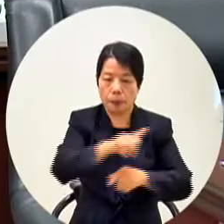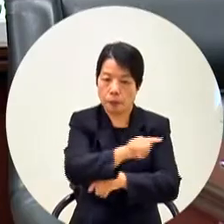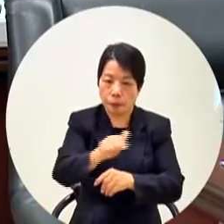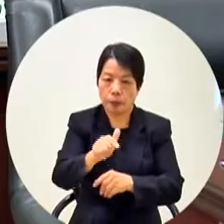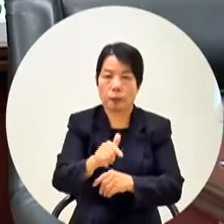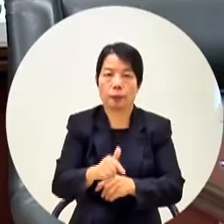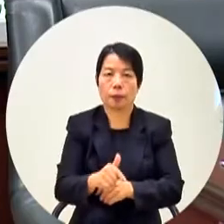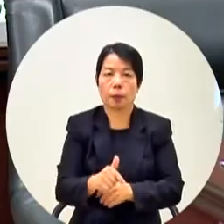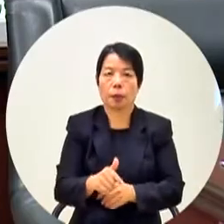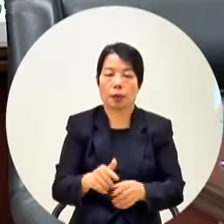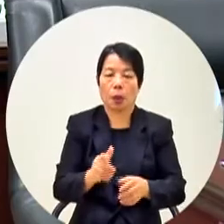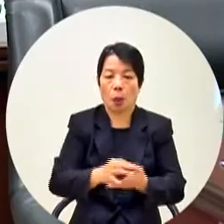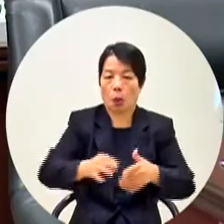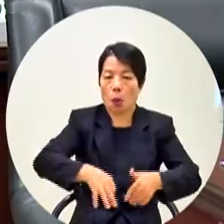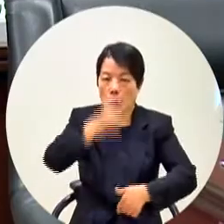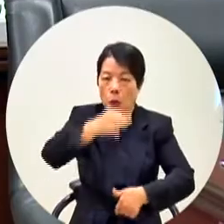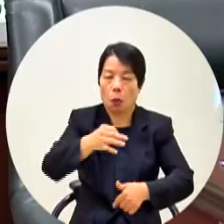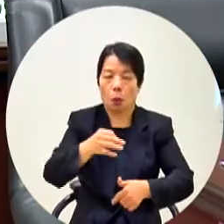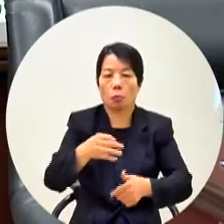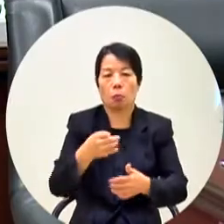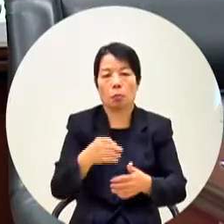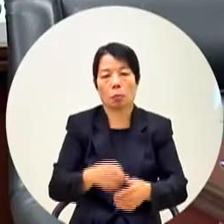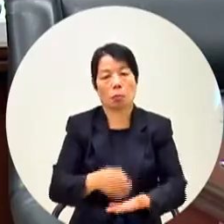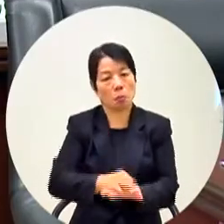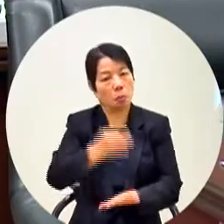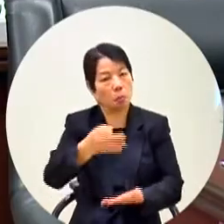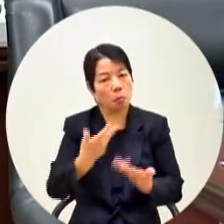特别遮尔啊贵，这个问题要安怎解决？